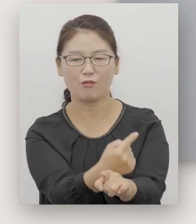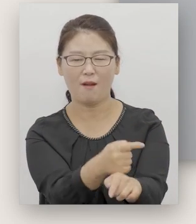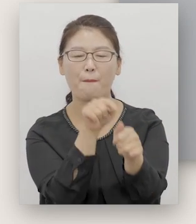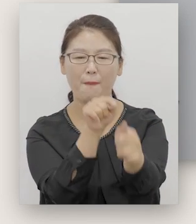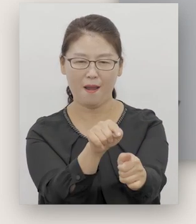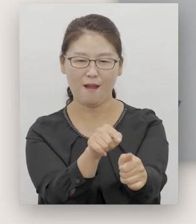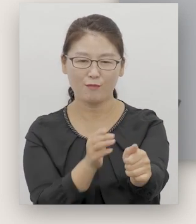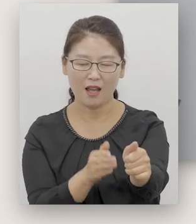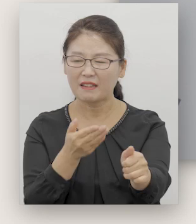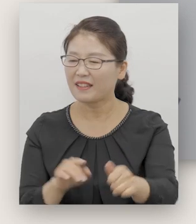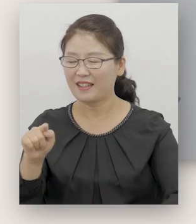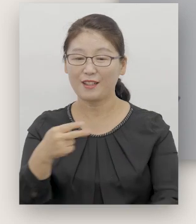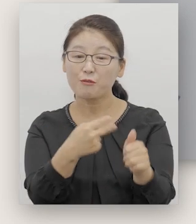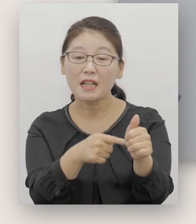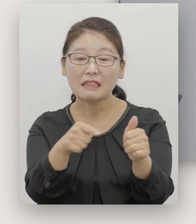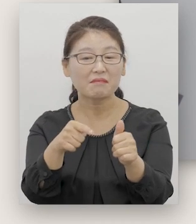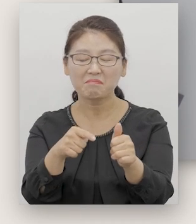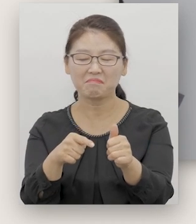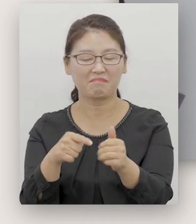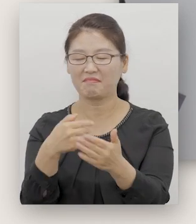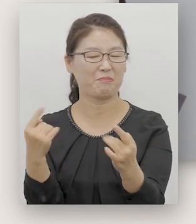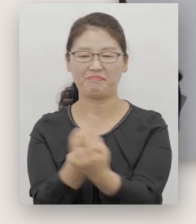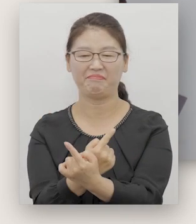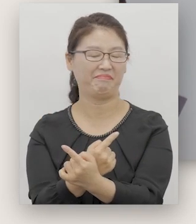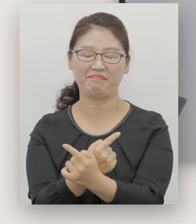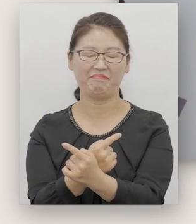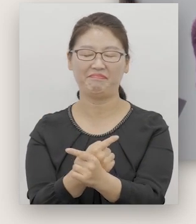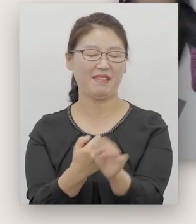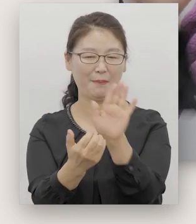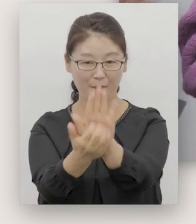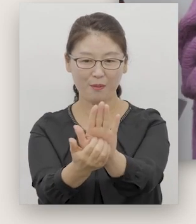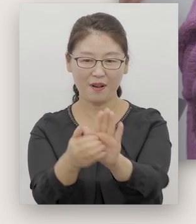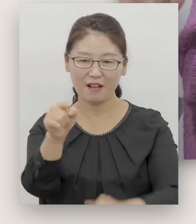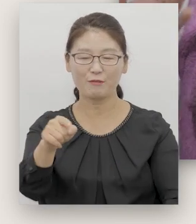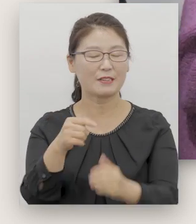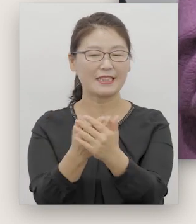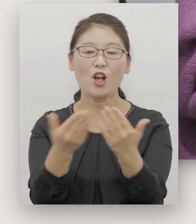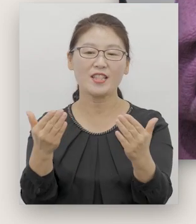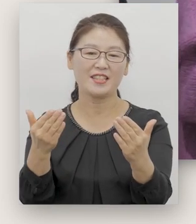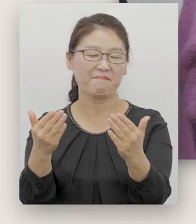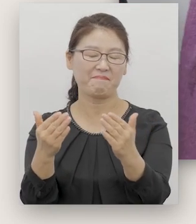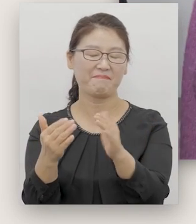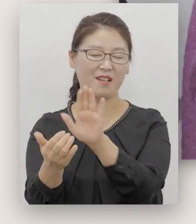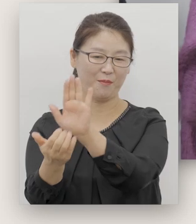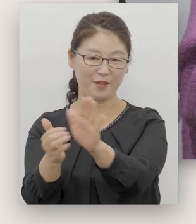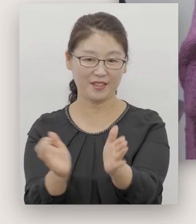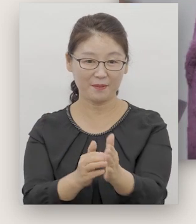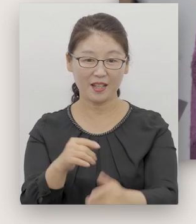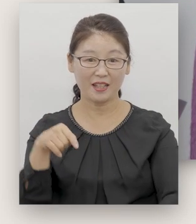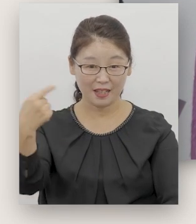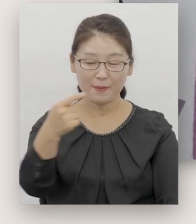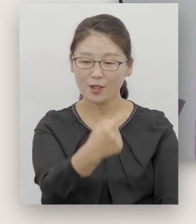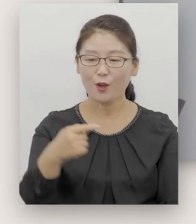전시회에 걸지 않겠다라고 얘기를 해버립니다. 다음에 1913년에 뉴욕 에이머리 쇼에 이 작업을 보내게 되는